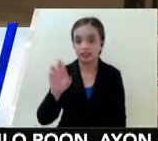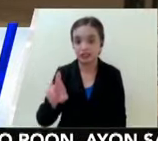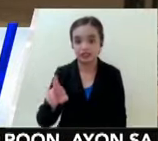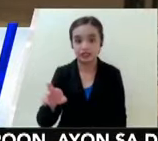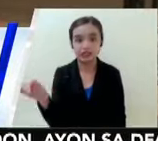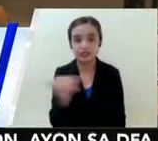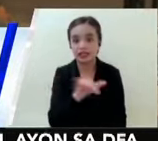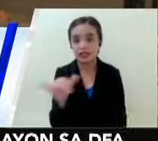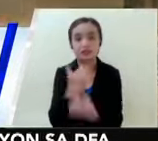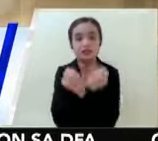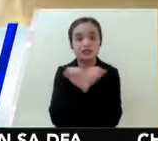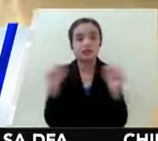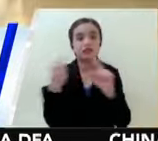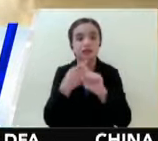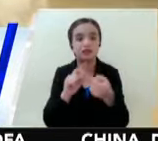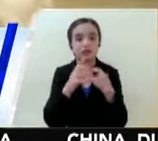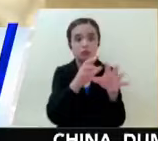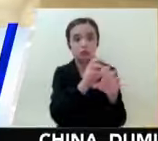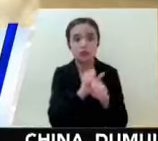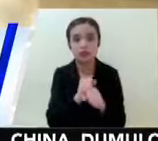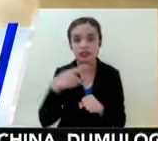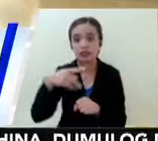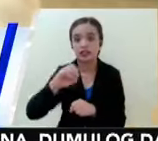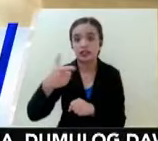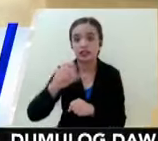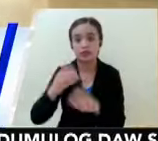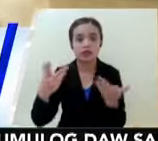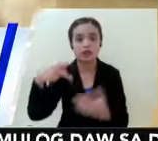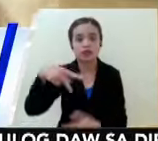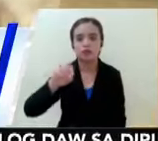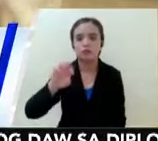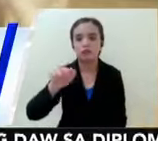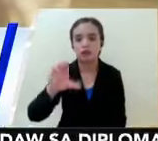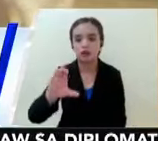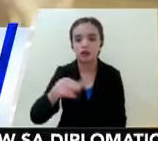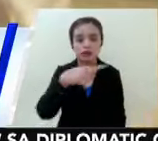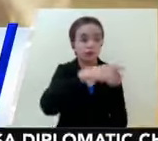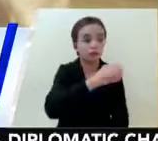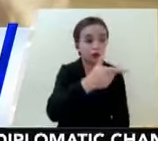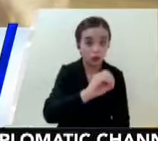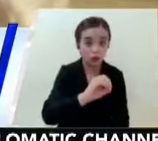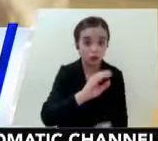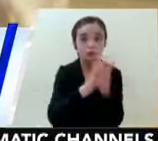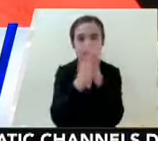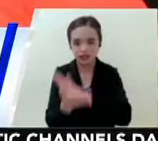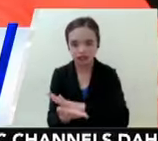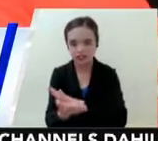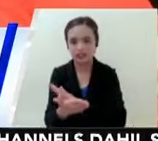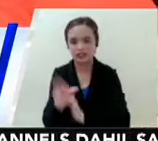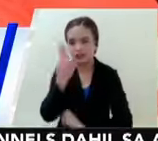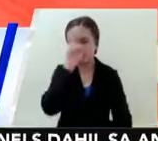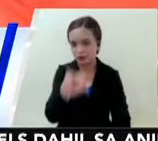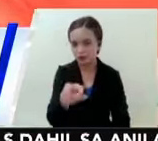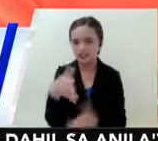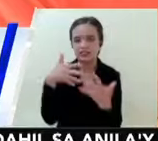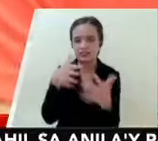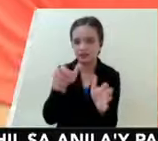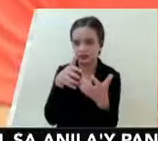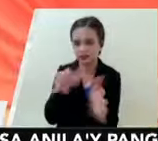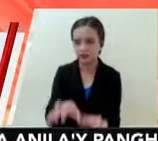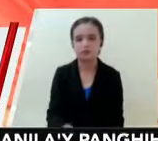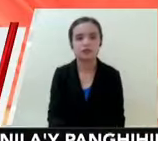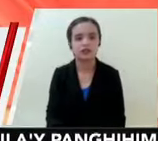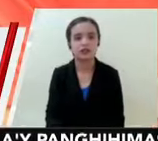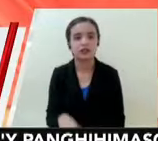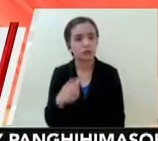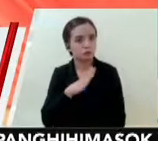sa sinalakay ng Pogo Hub sa Porac. From Pogo to Poging Doggo. Okay na sila for adoption ngayon.